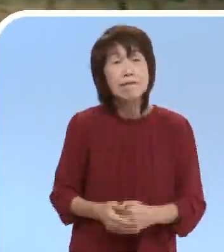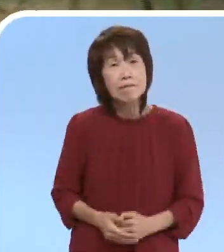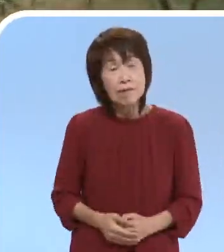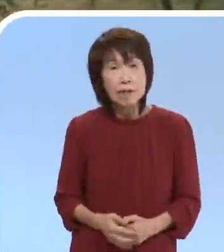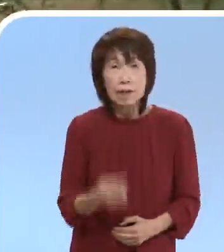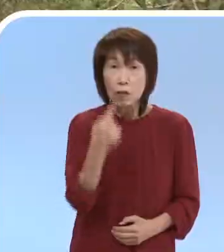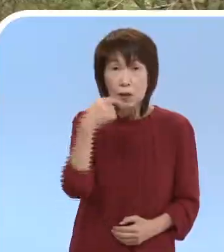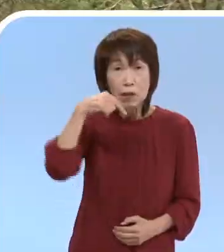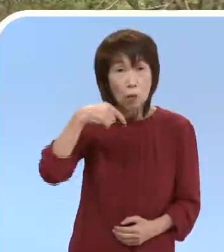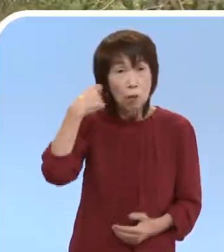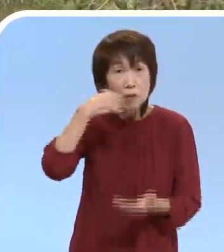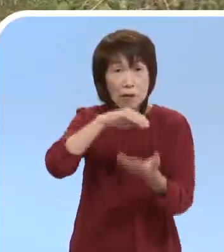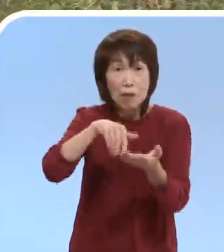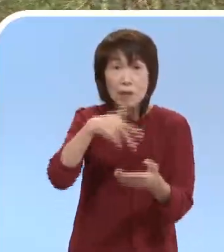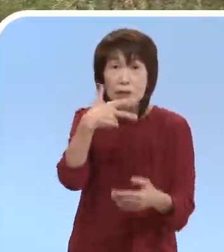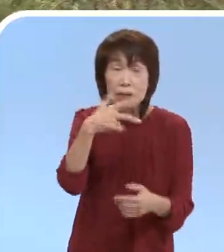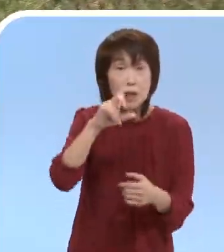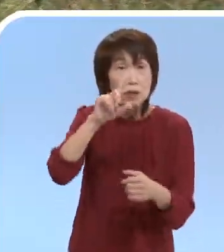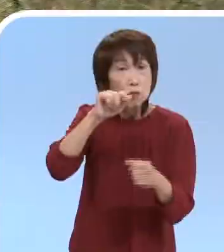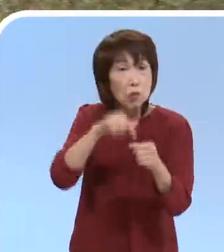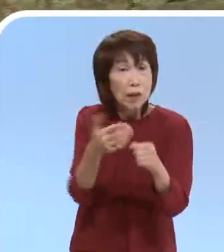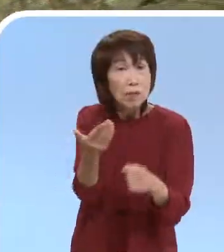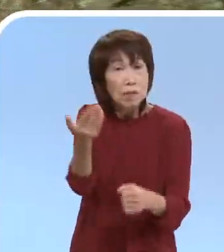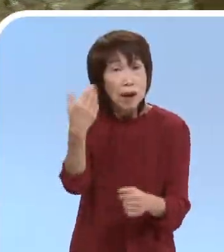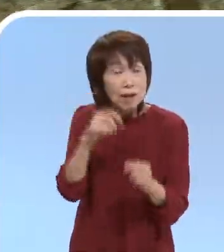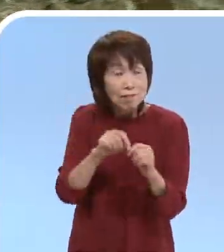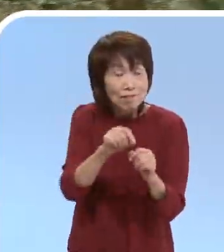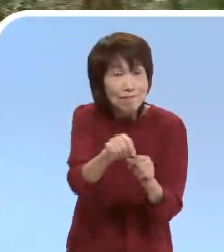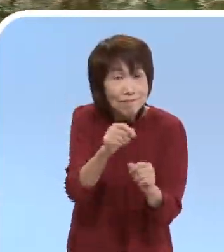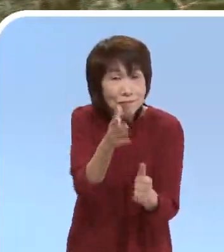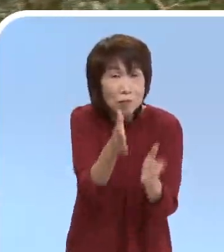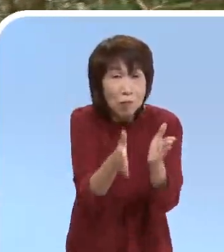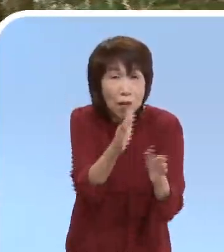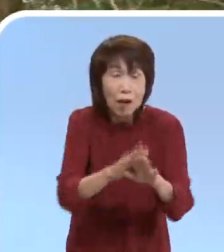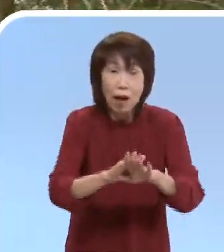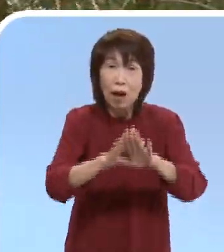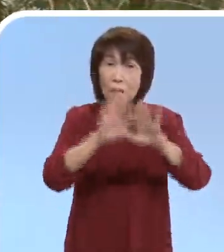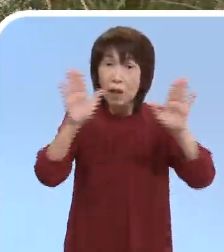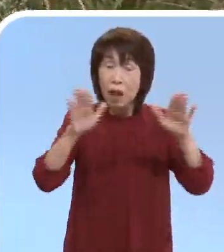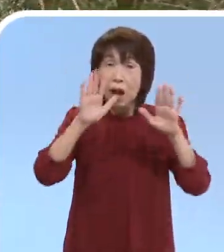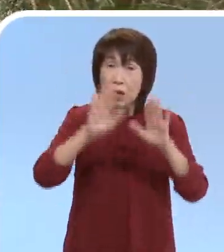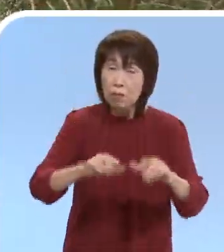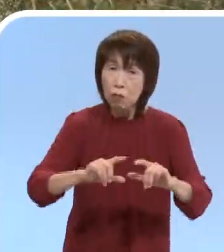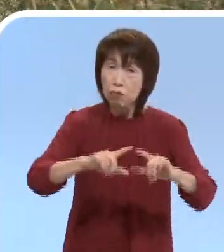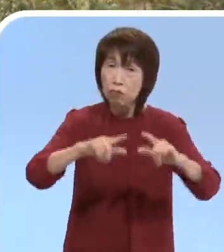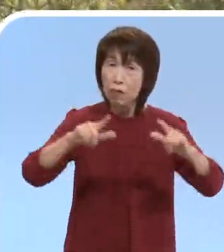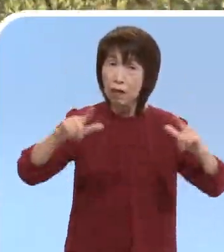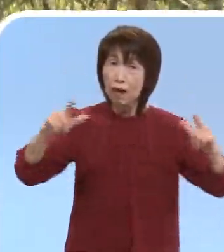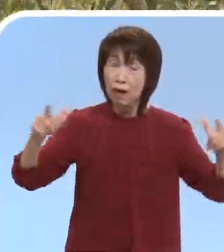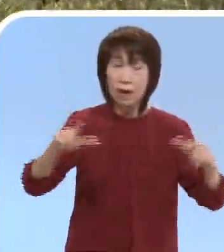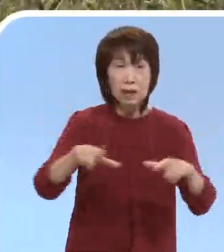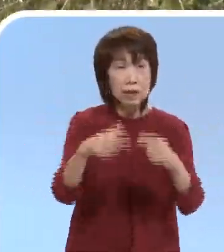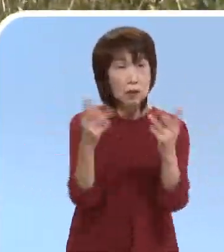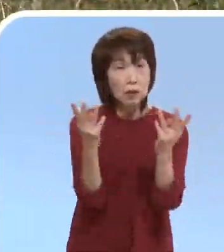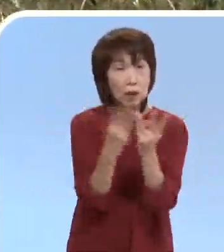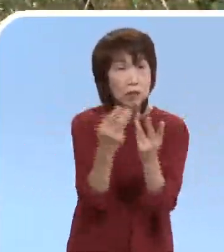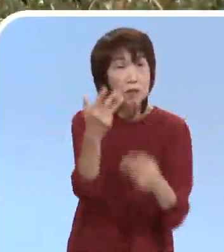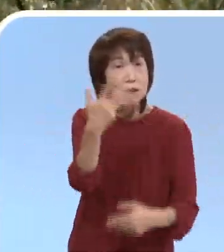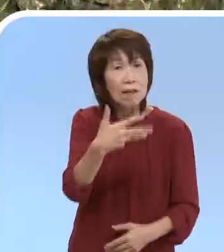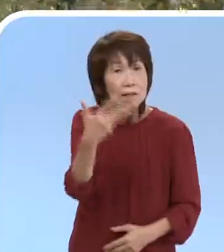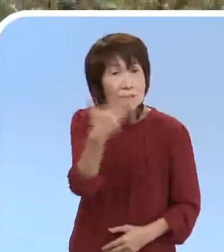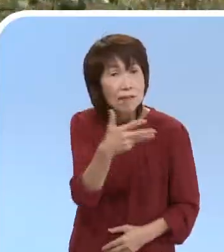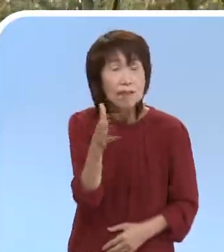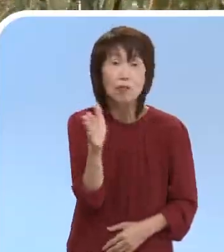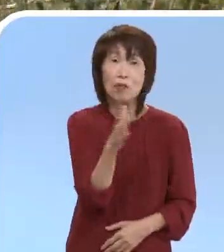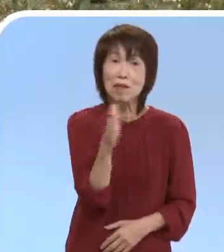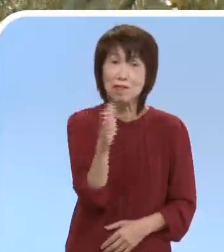ね、私があの南淡路市で15年前に植え始めまして、今だいたい8000本ぐらいの栽培